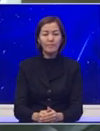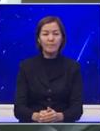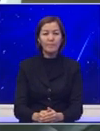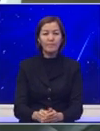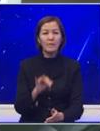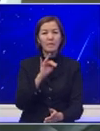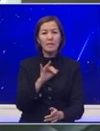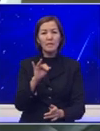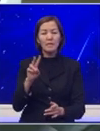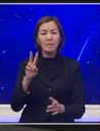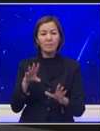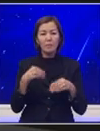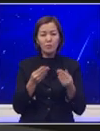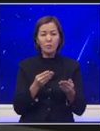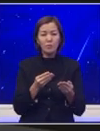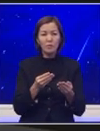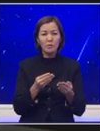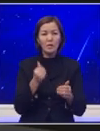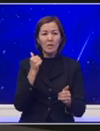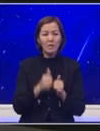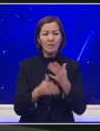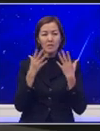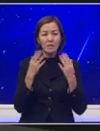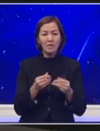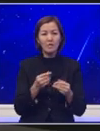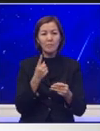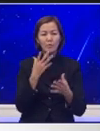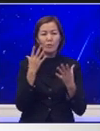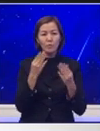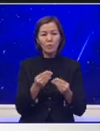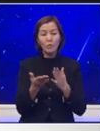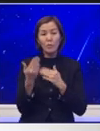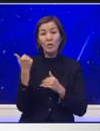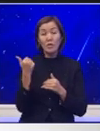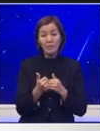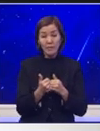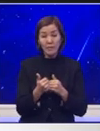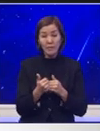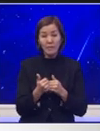сәйкестендіру нөмірін беру үшін күнделікті жоқ дегенде өткен аптада мына